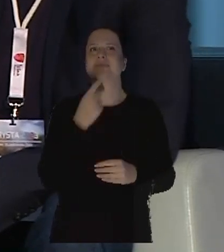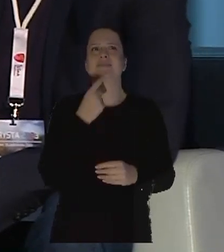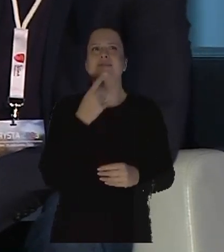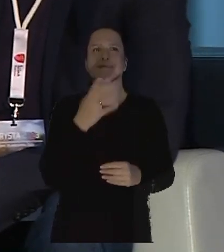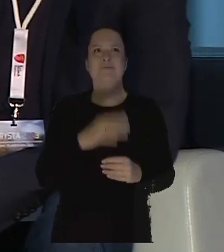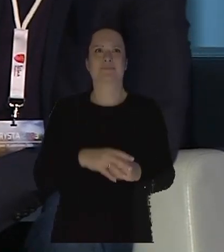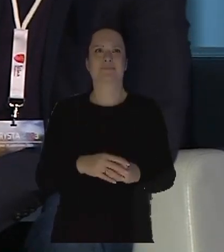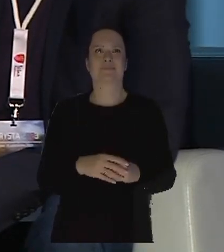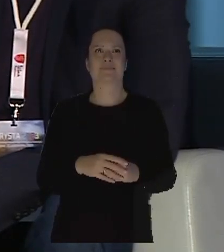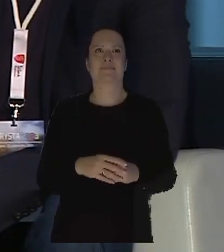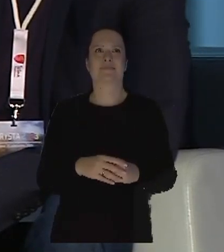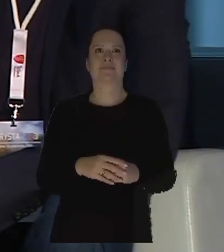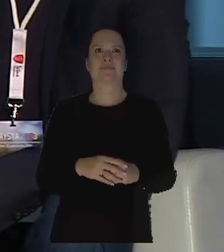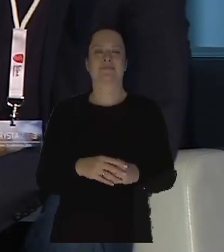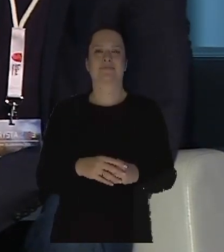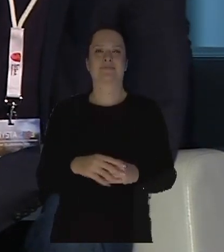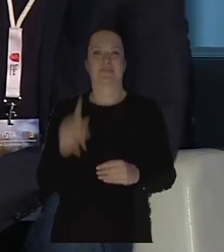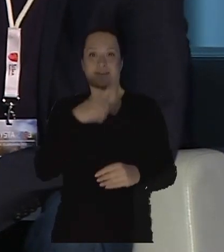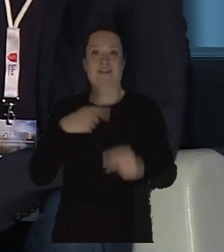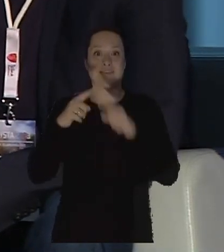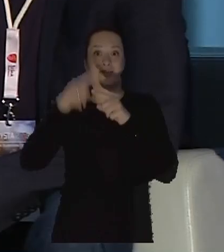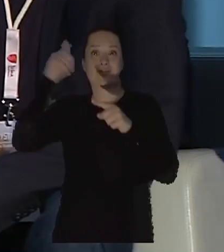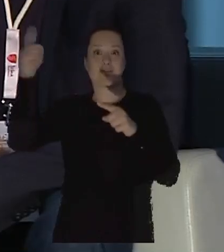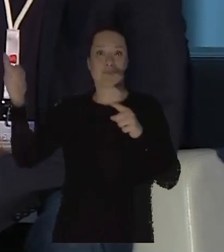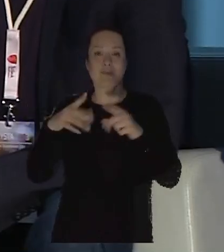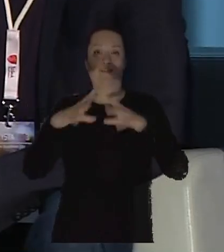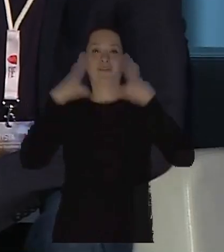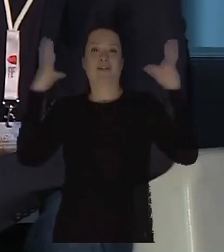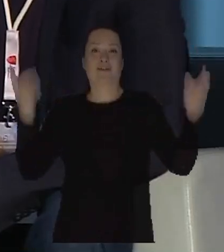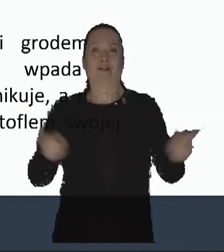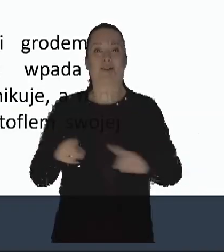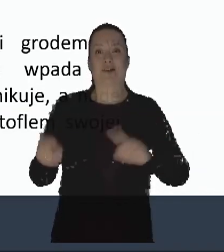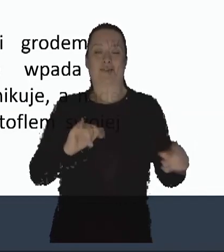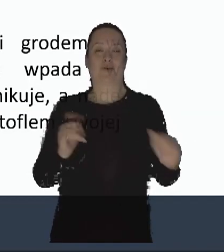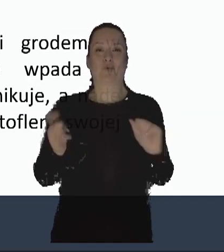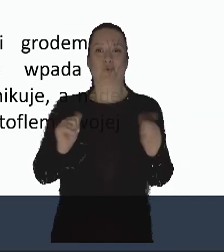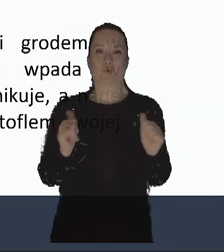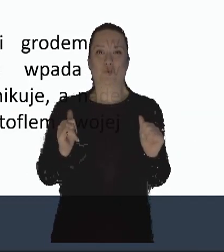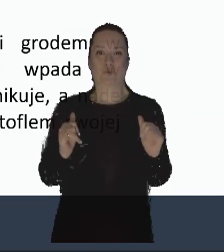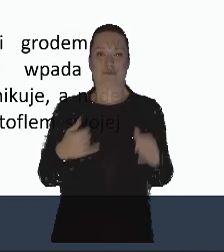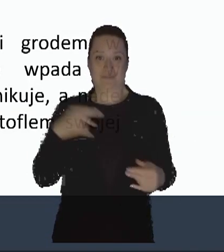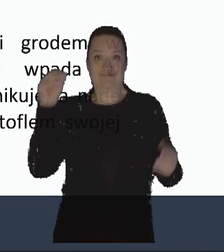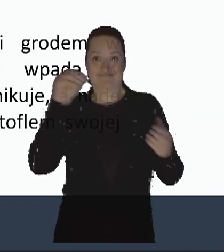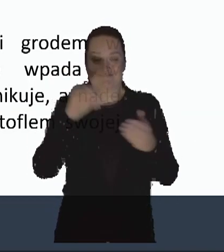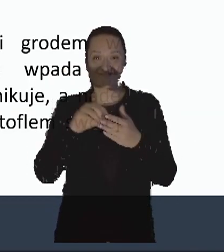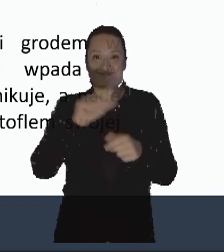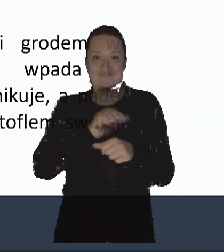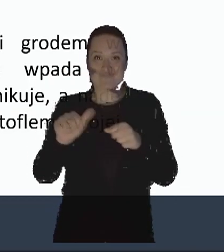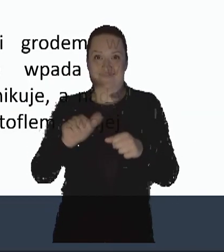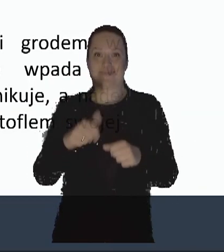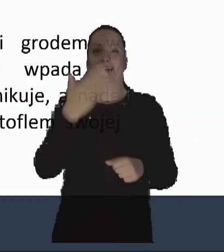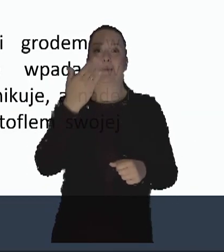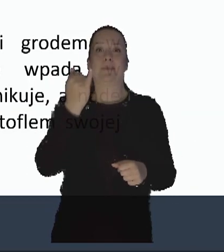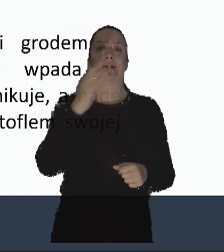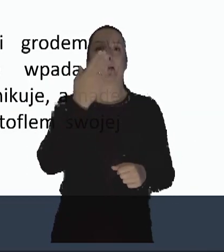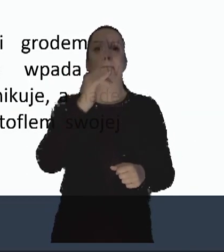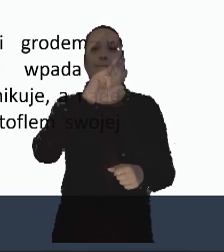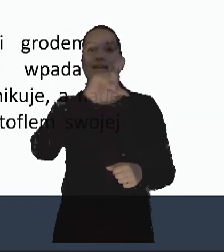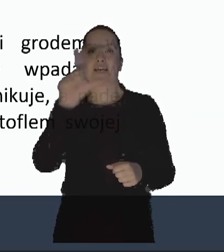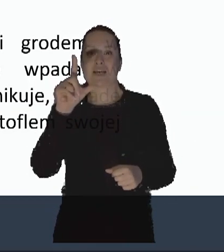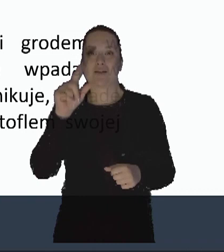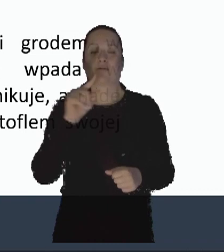Ja mówiłem, że w tym naszym komiksie Wielkopolskiej Organizacji Turystycznej pojawia się Mirmił. Jest